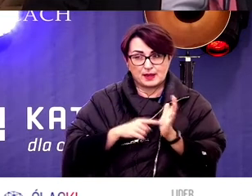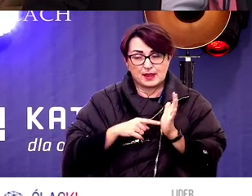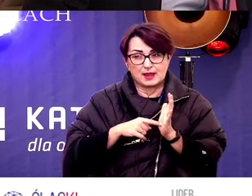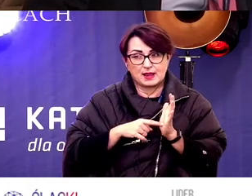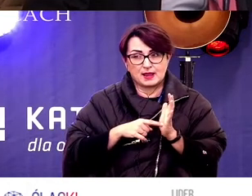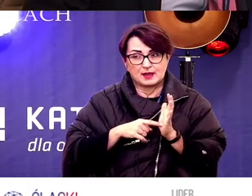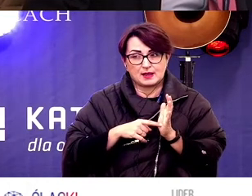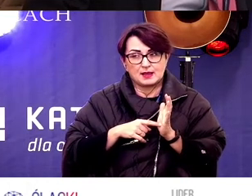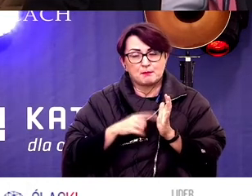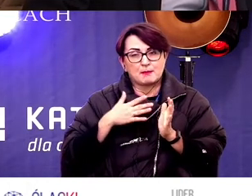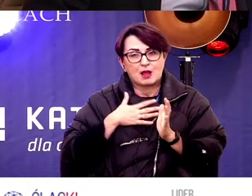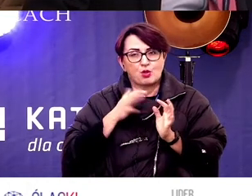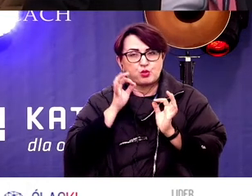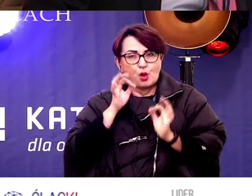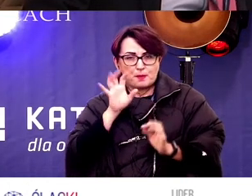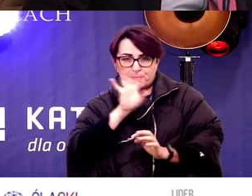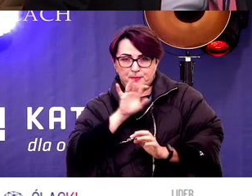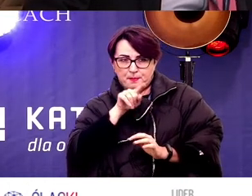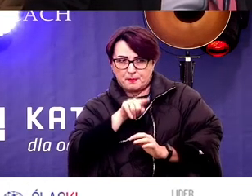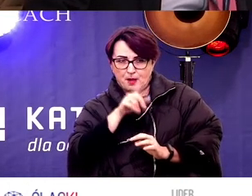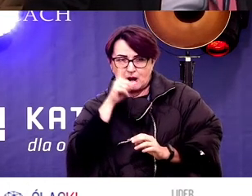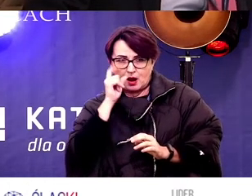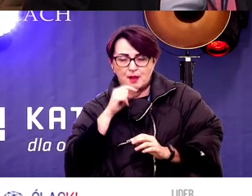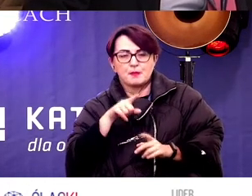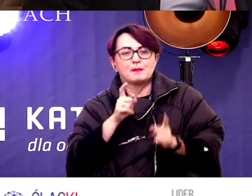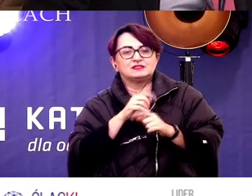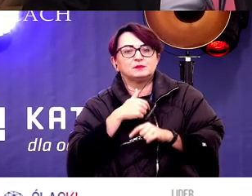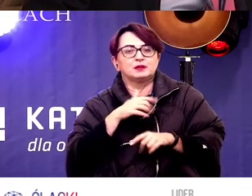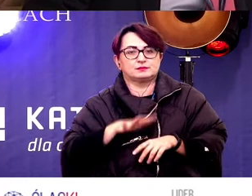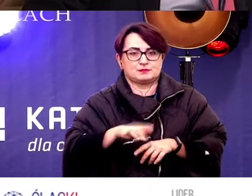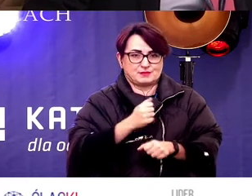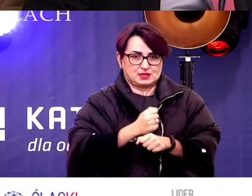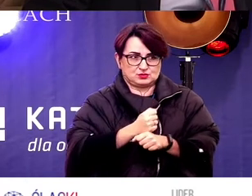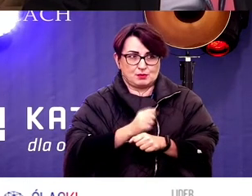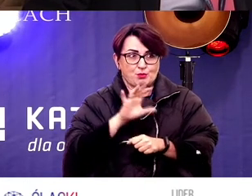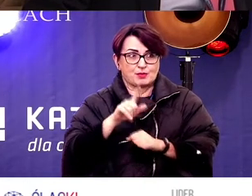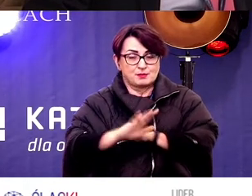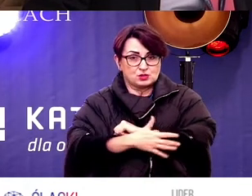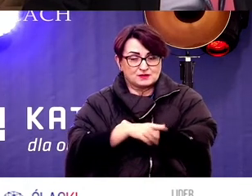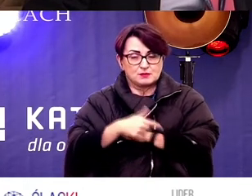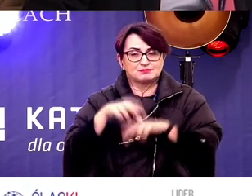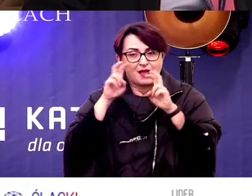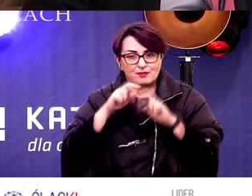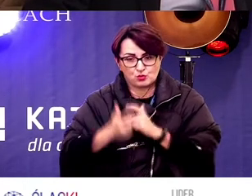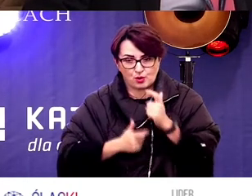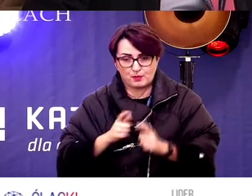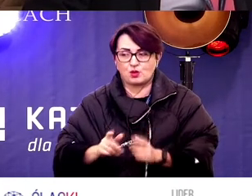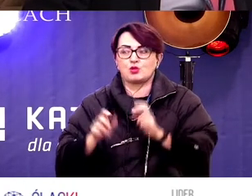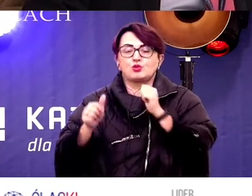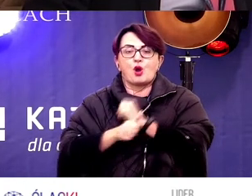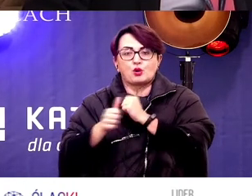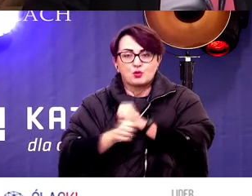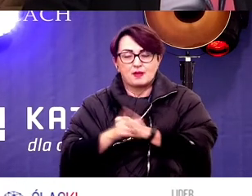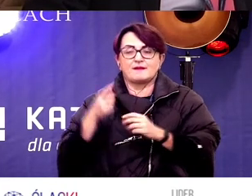abyśmy mieli dobry ogląd kraju, w którym urzędujemy, ponieważ na tej podstawie przygotowujemy analizy i dokumenty, które